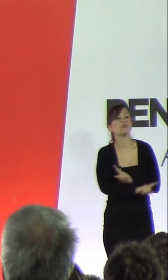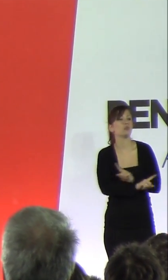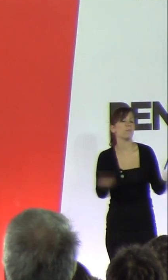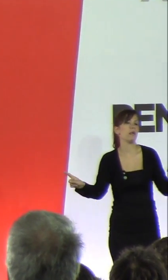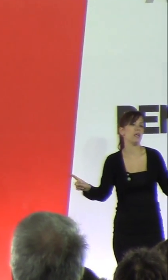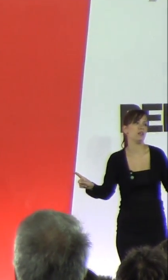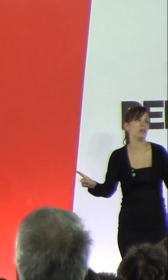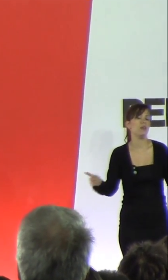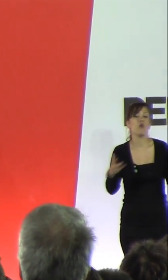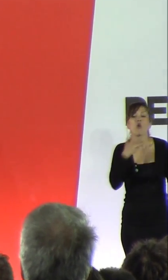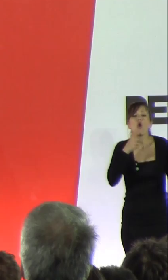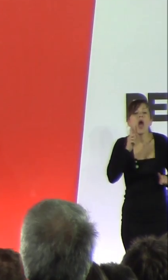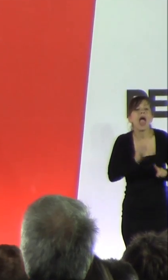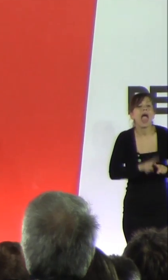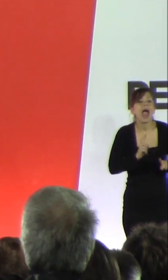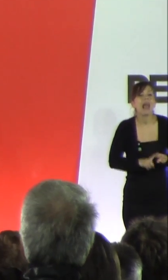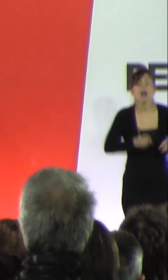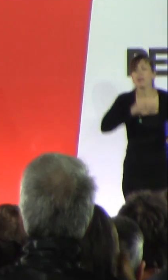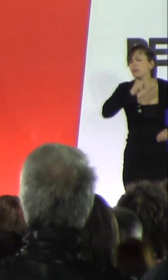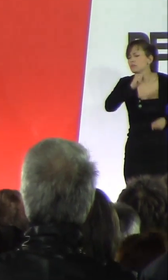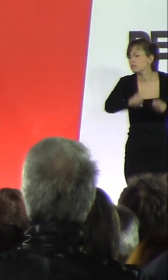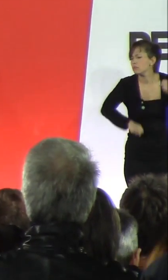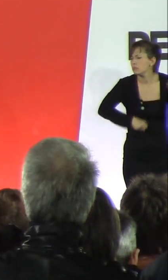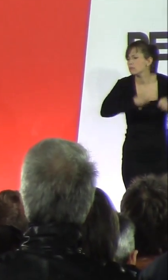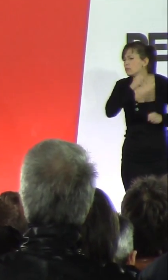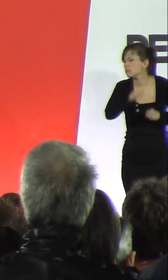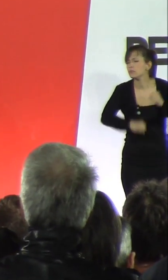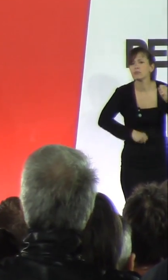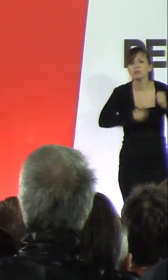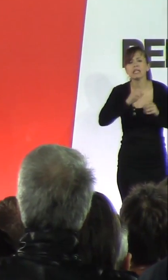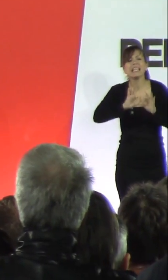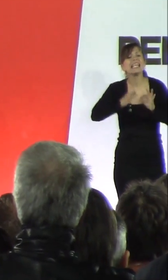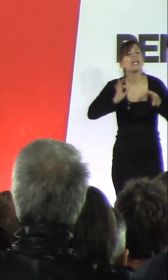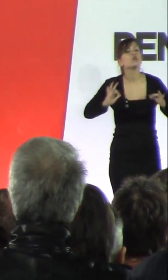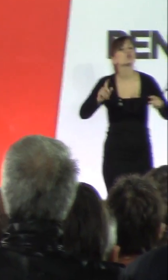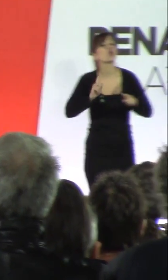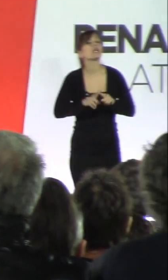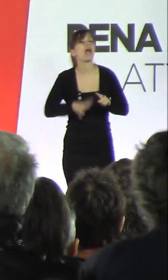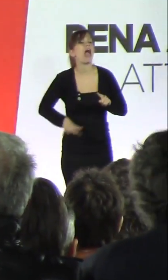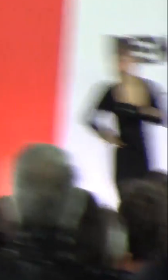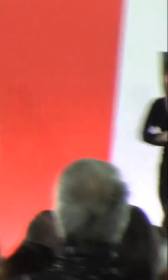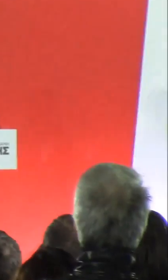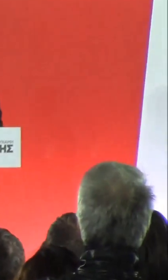τους αγώνες της, θα είναι ψήφος ντροπής για την ιστορία του λαού μας.